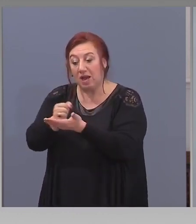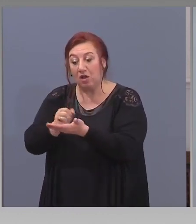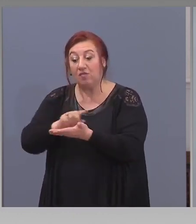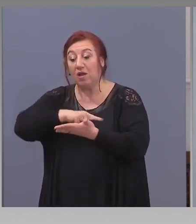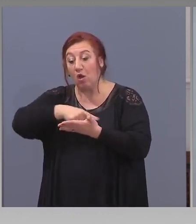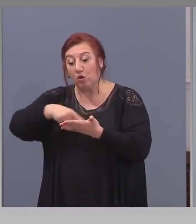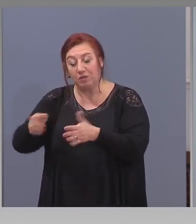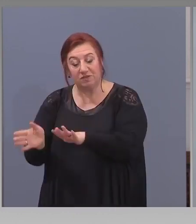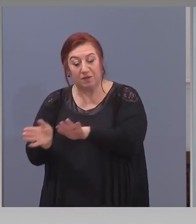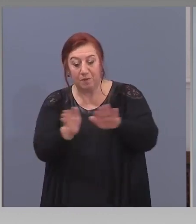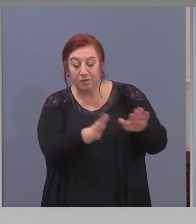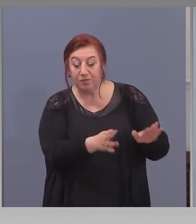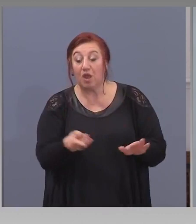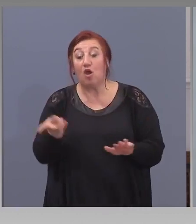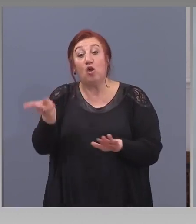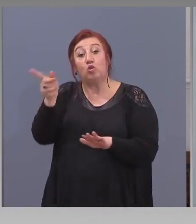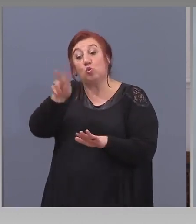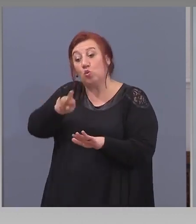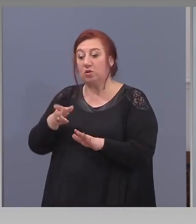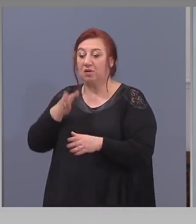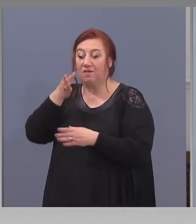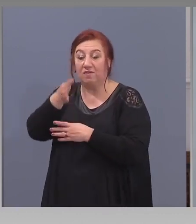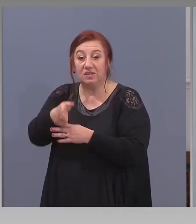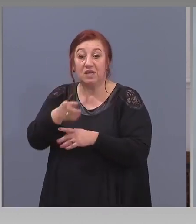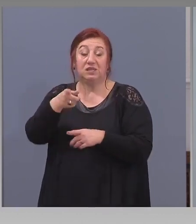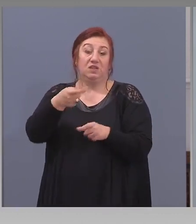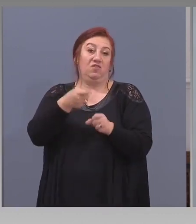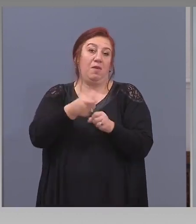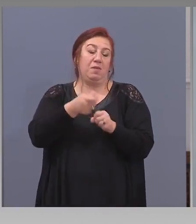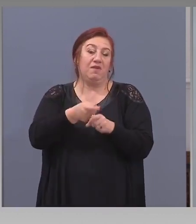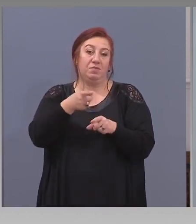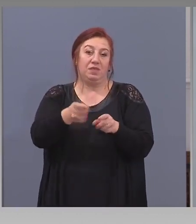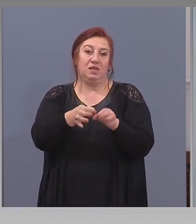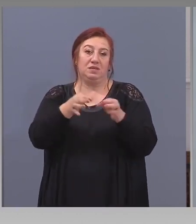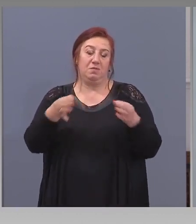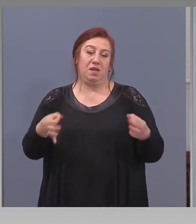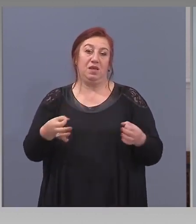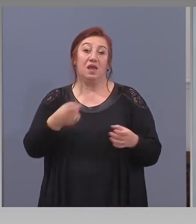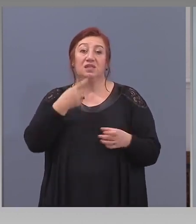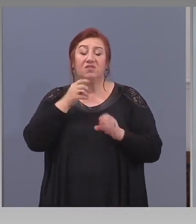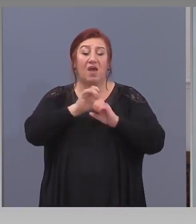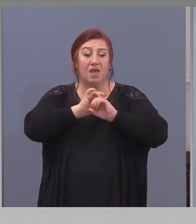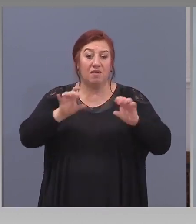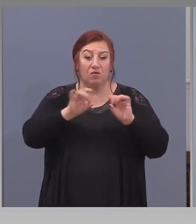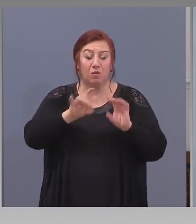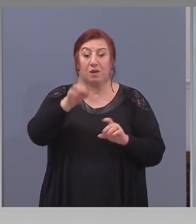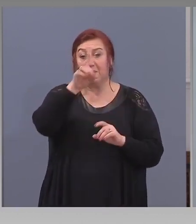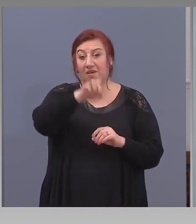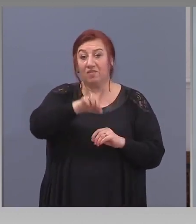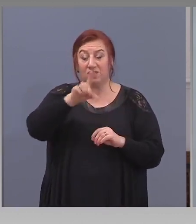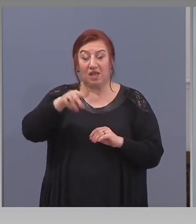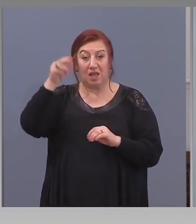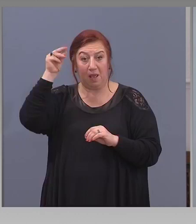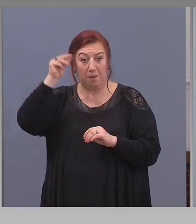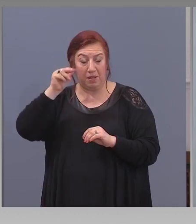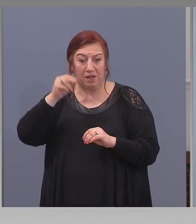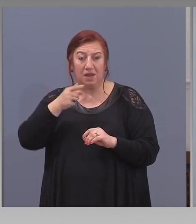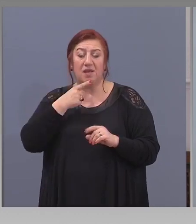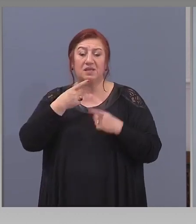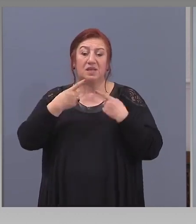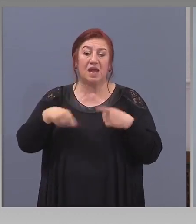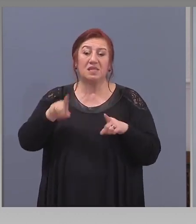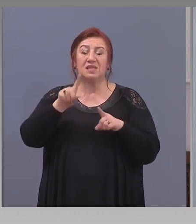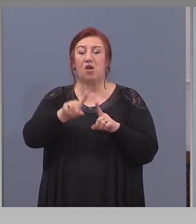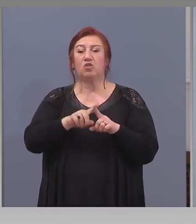в болниците. За това го правиме в името на всеки българин. И за разлика от тези популисти, които